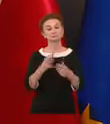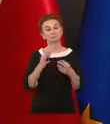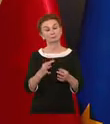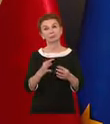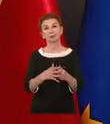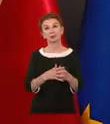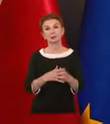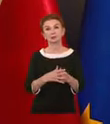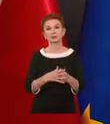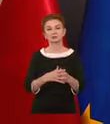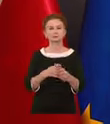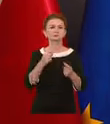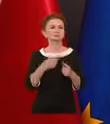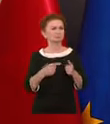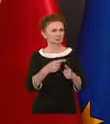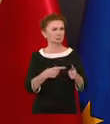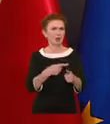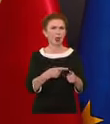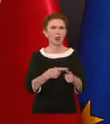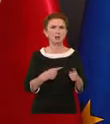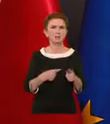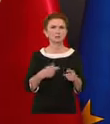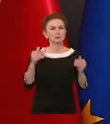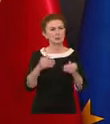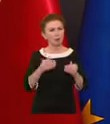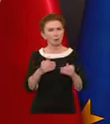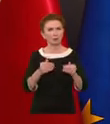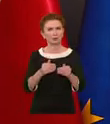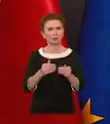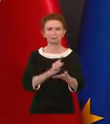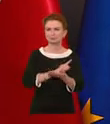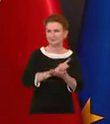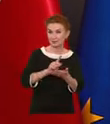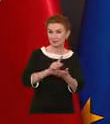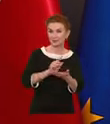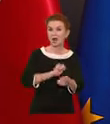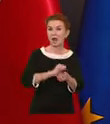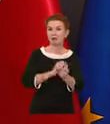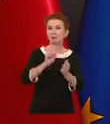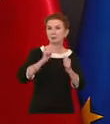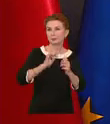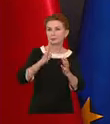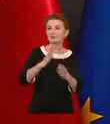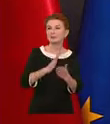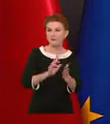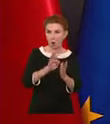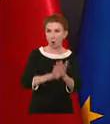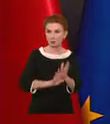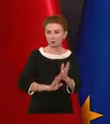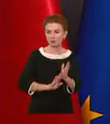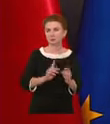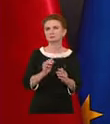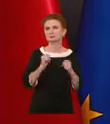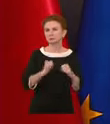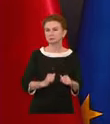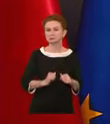te poszczególne elementy mogą ulegać przyspieszeniu bądź zwolnieniu. Natomiast zakłady